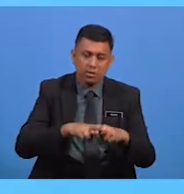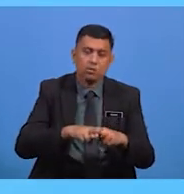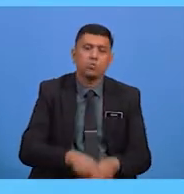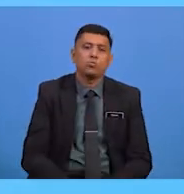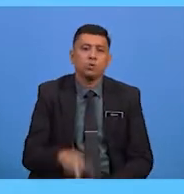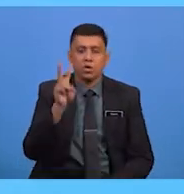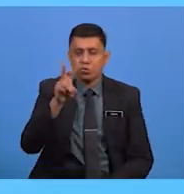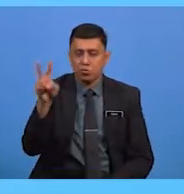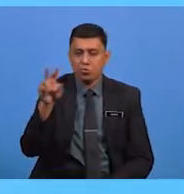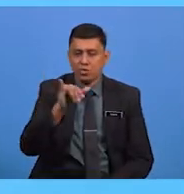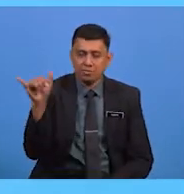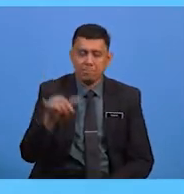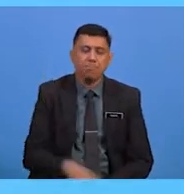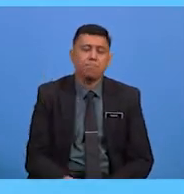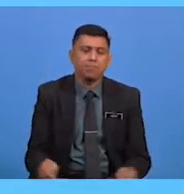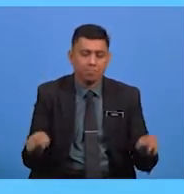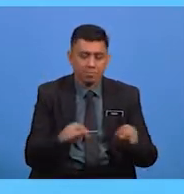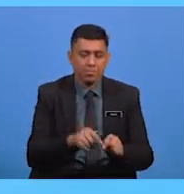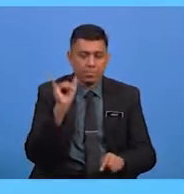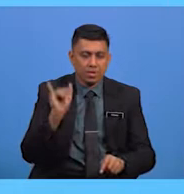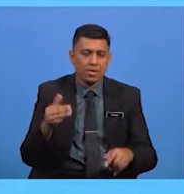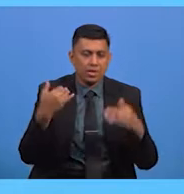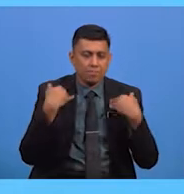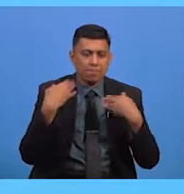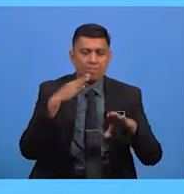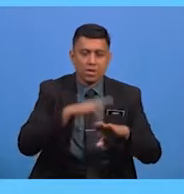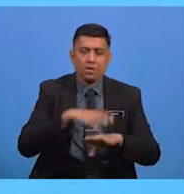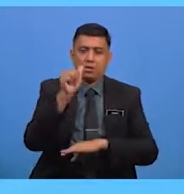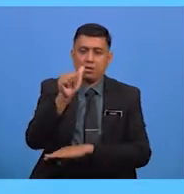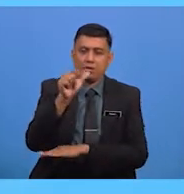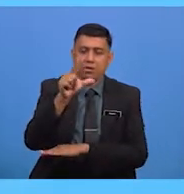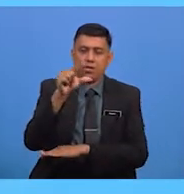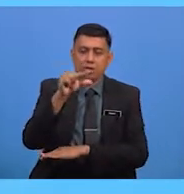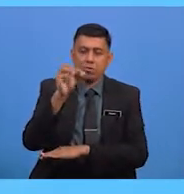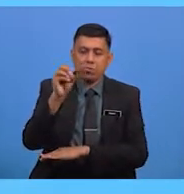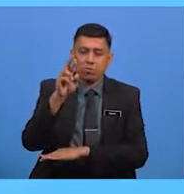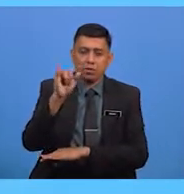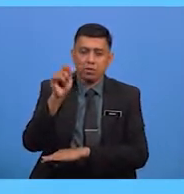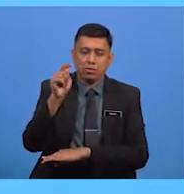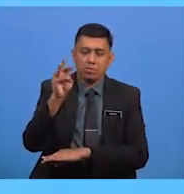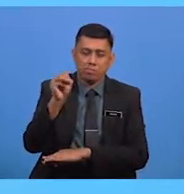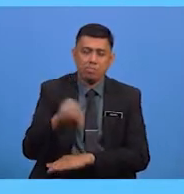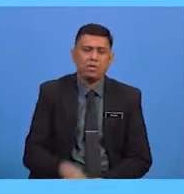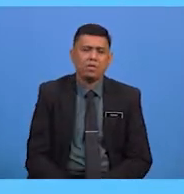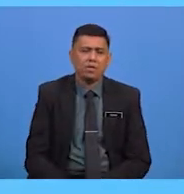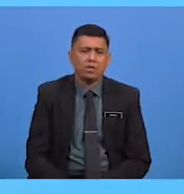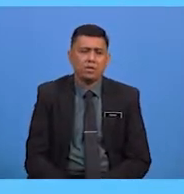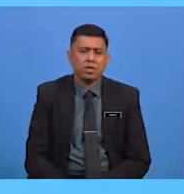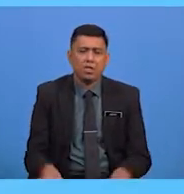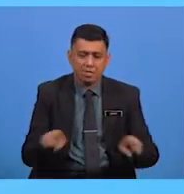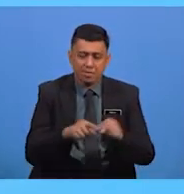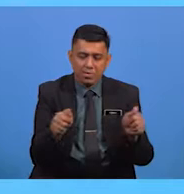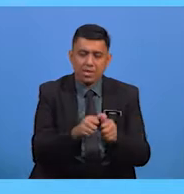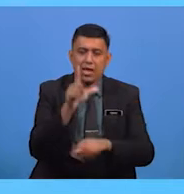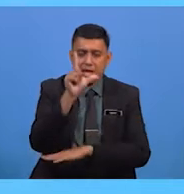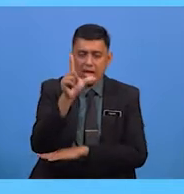di antara kedua-duanya. Seperti yang ada pada algoritma, tuliskan pada baris baru, setkan sementara sama